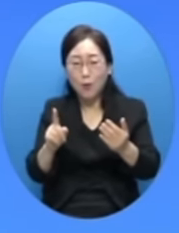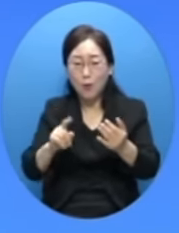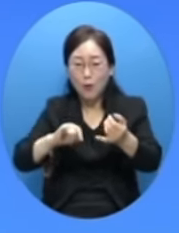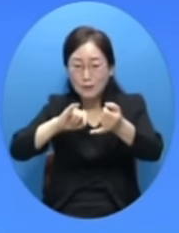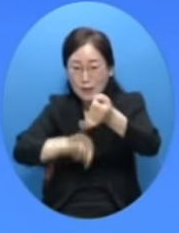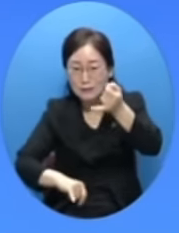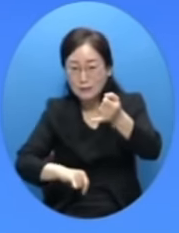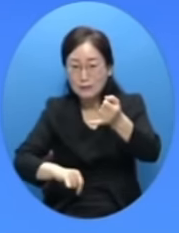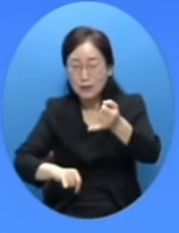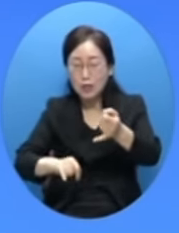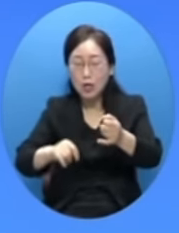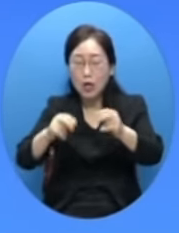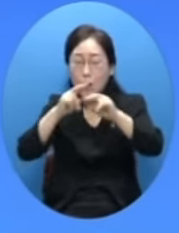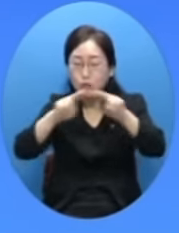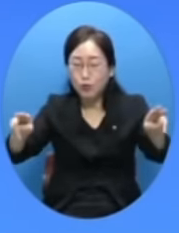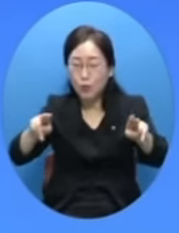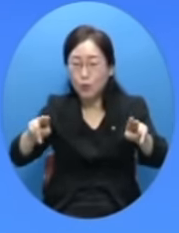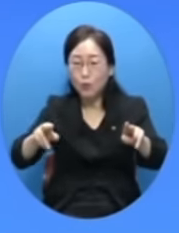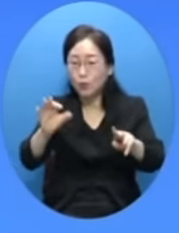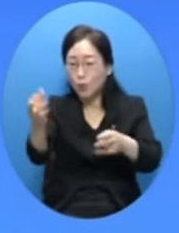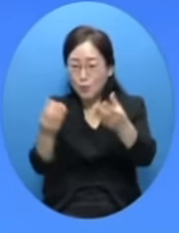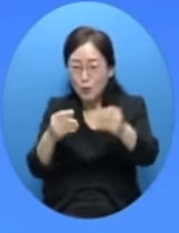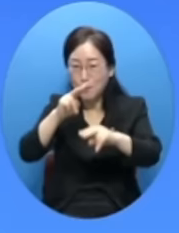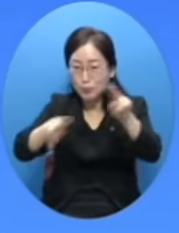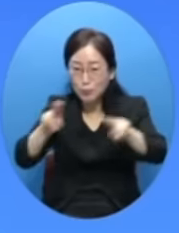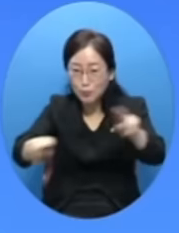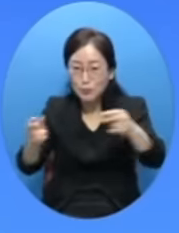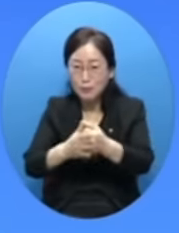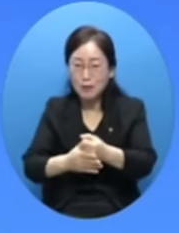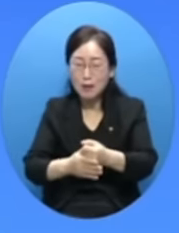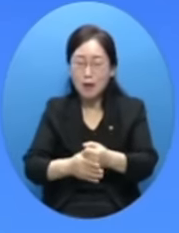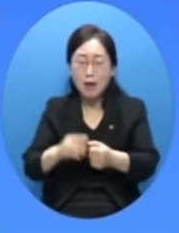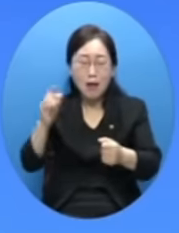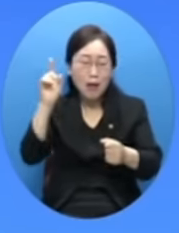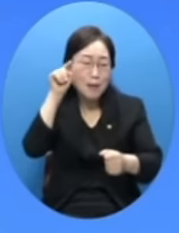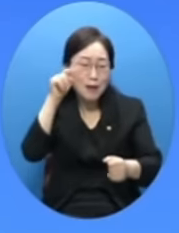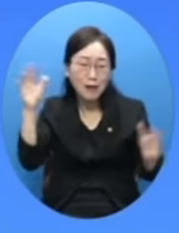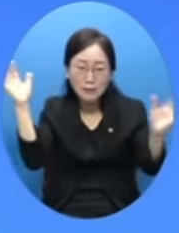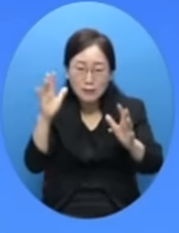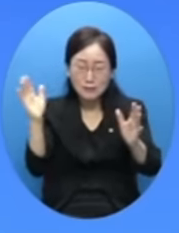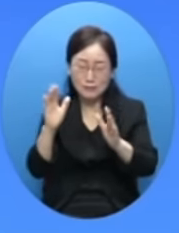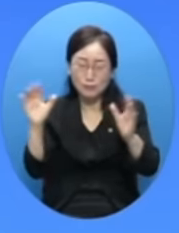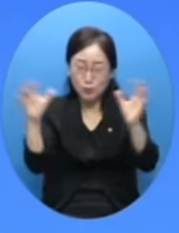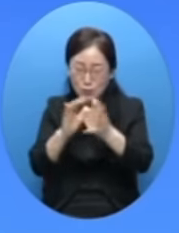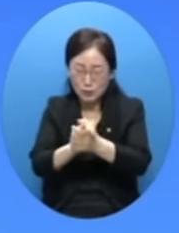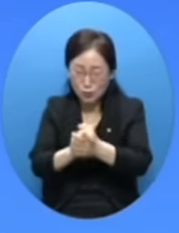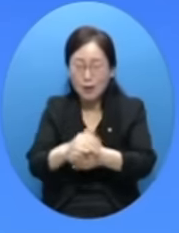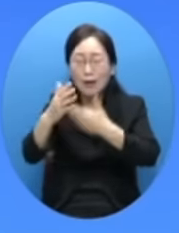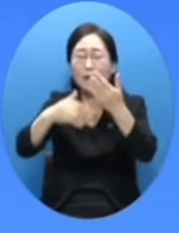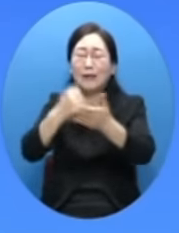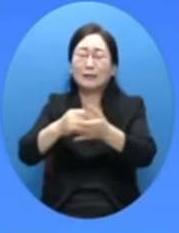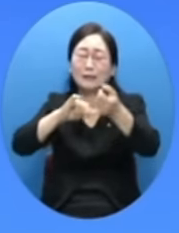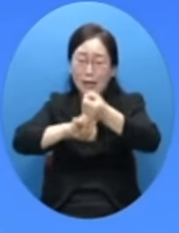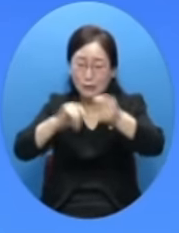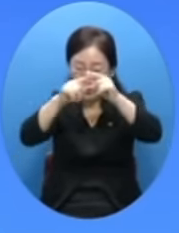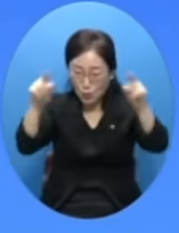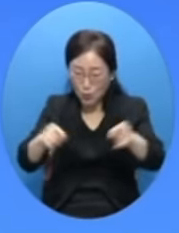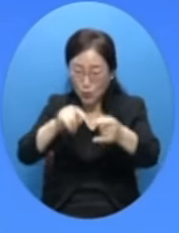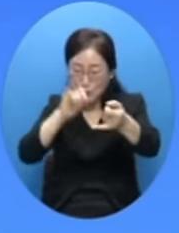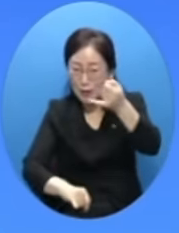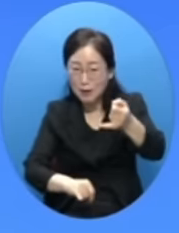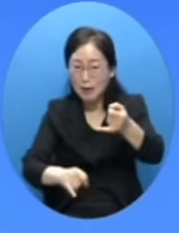나가지고 차업될 위에 생겨갖고 매일같이 모여서 기도를 하는 겁니다. 하나님 아버지 이 엄부도를 막아 주시고